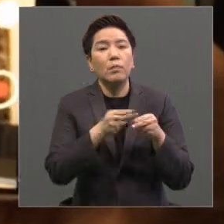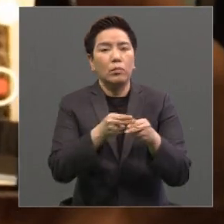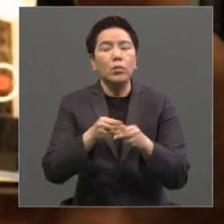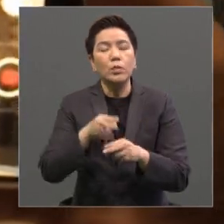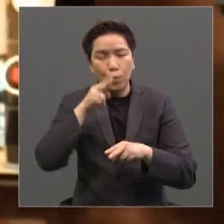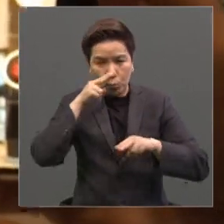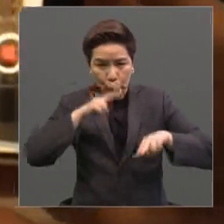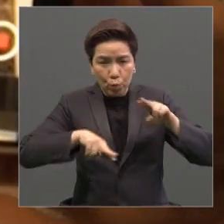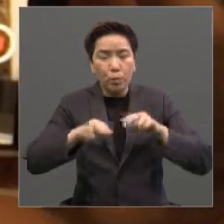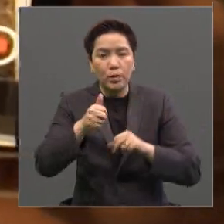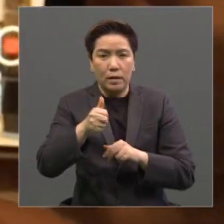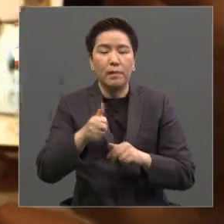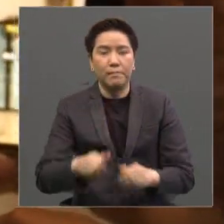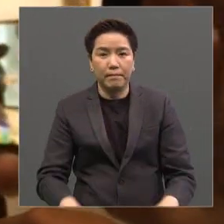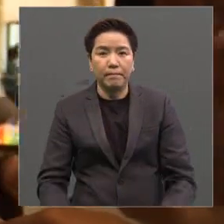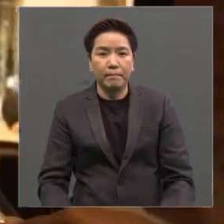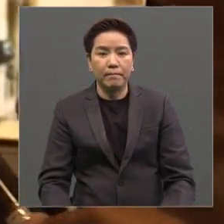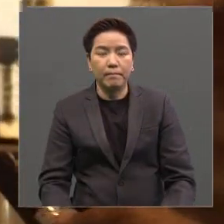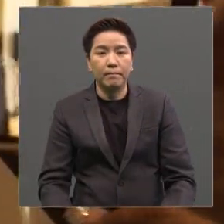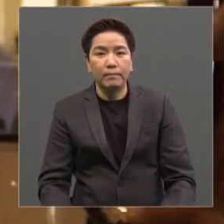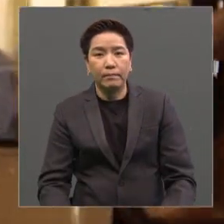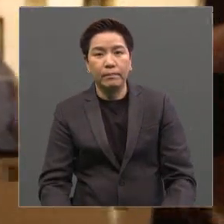ดูแลกันมากอย่างนี้ผมเรียนแล้ว